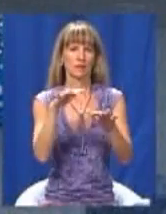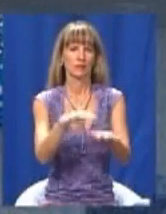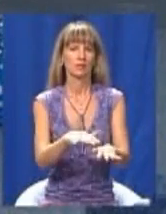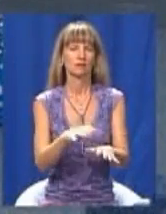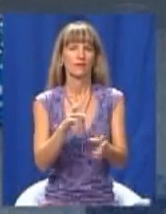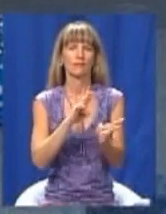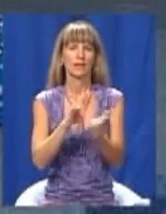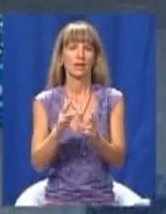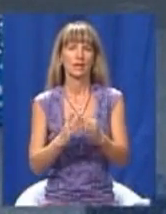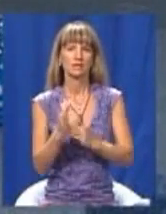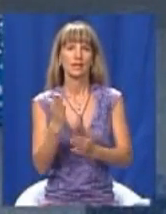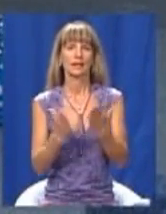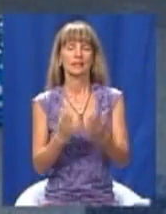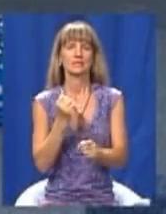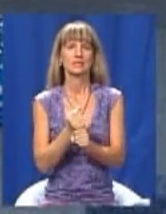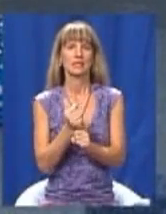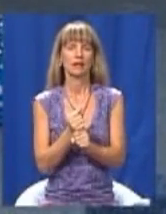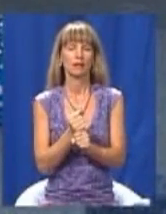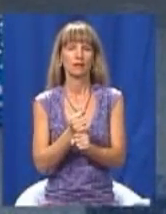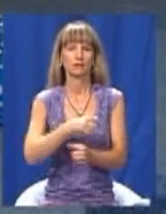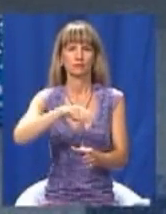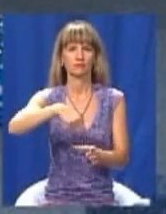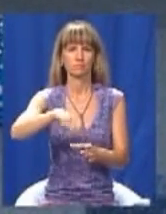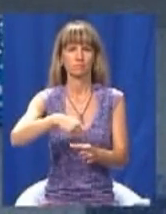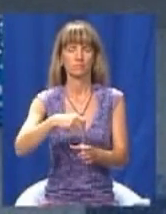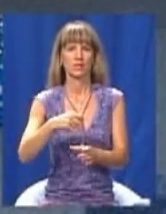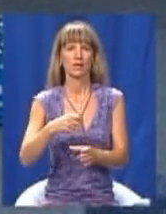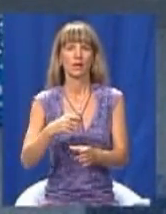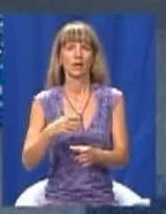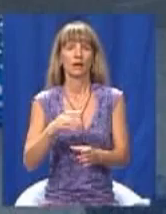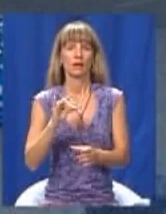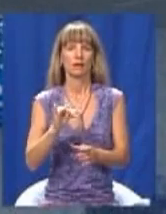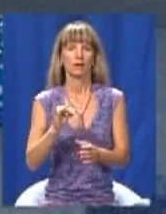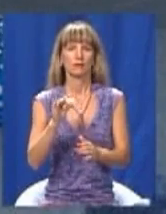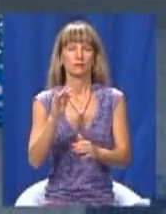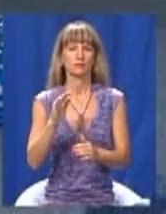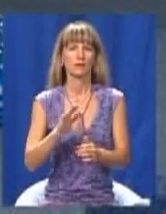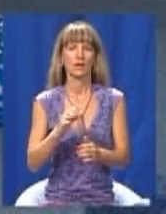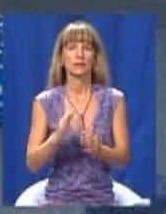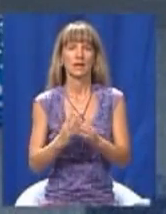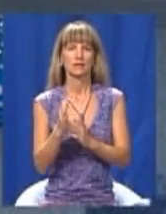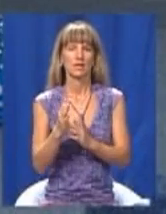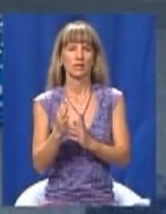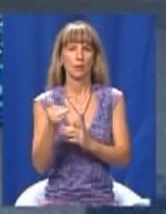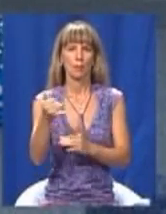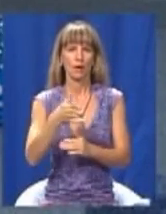І виявляється, якщо зробити певну таку настоянку, обробити рослину, то до неї взагалі ніхто не підійде, рослина буде